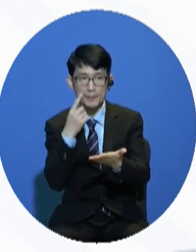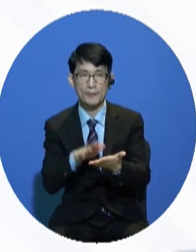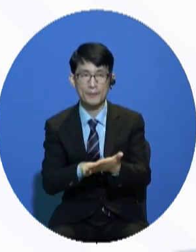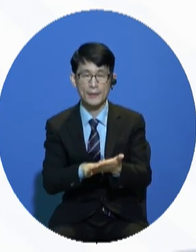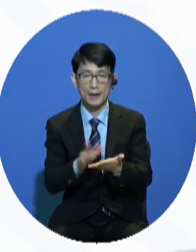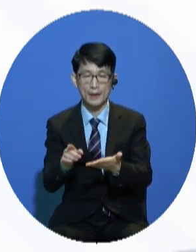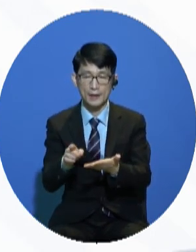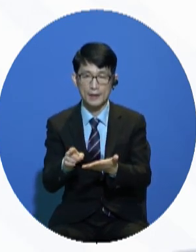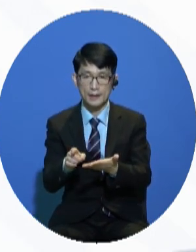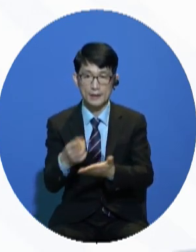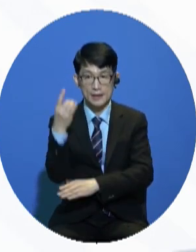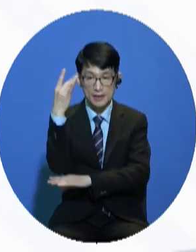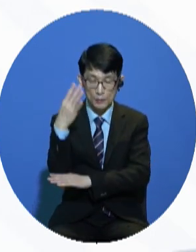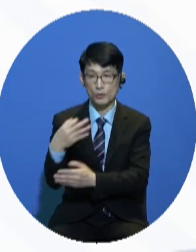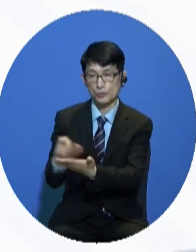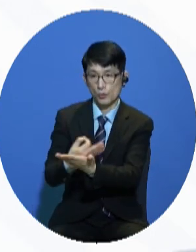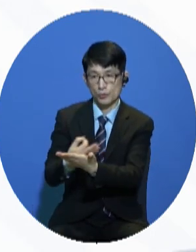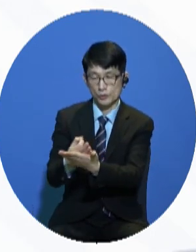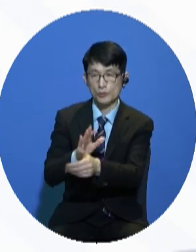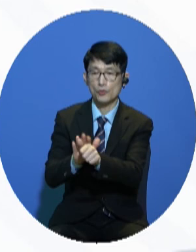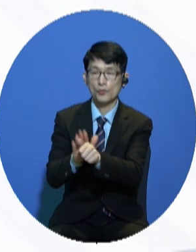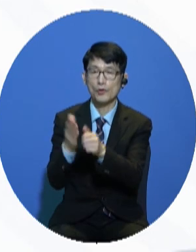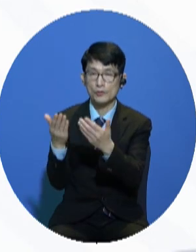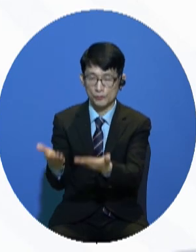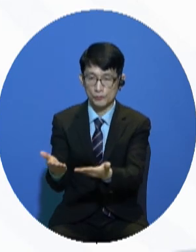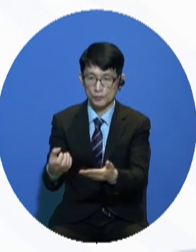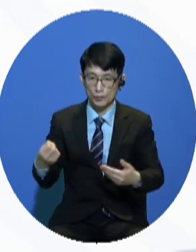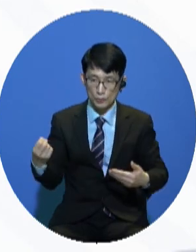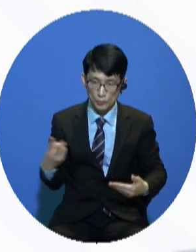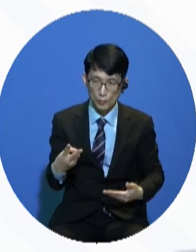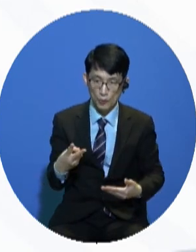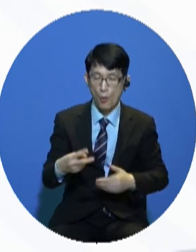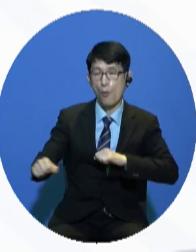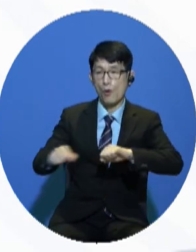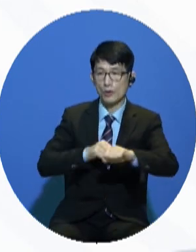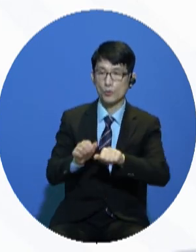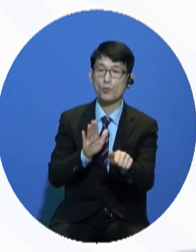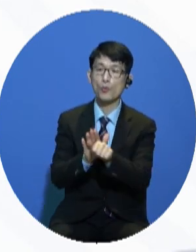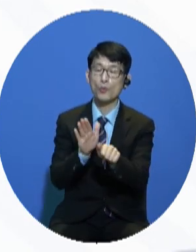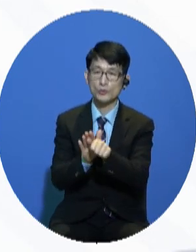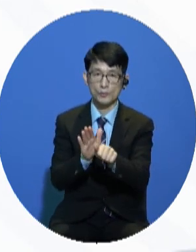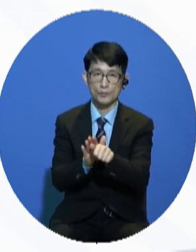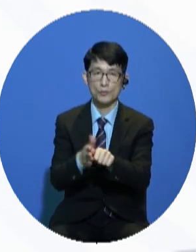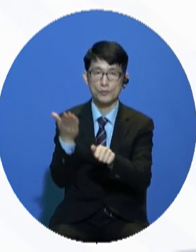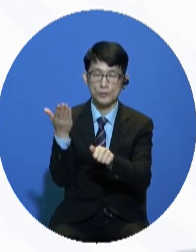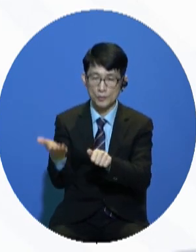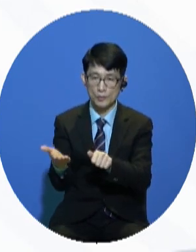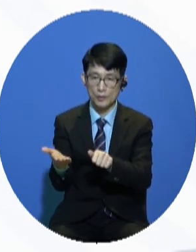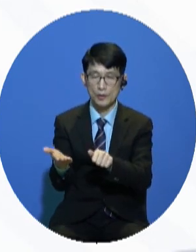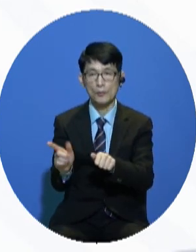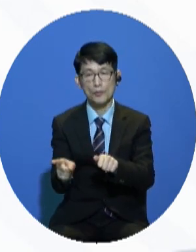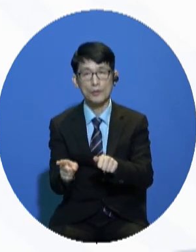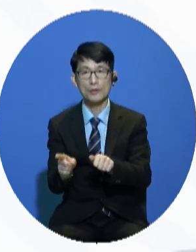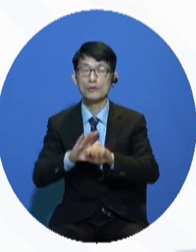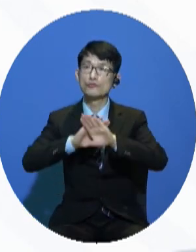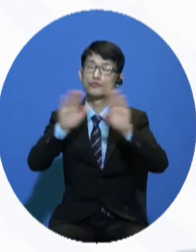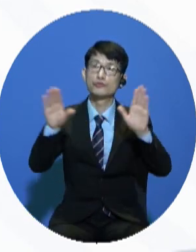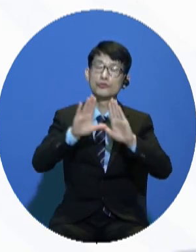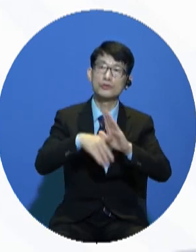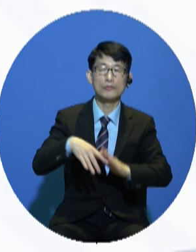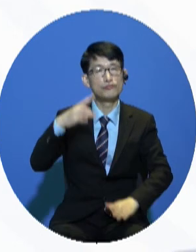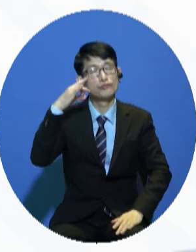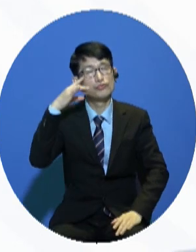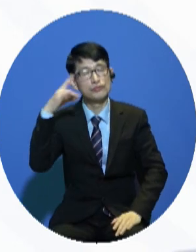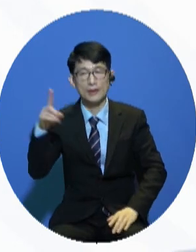기본적인 소득을 보장해주고 필요한 만큼의 활동 지원 서비스를 제공하고 또 유의미한 낮 시간 활동을 지원하기 위해서 주간활동 서비스를